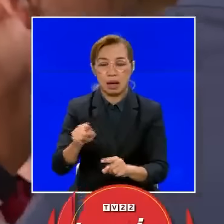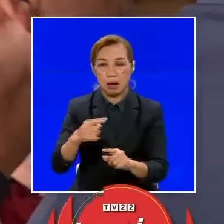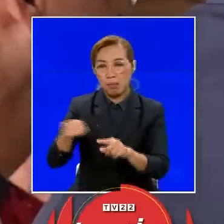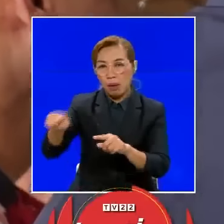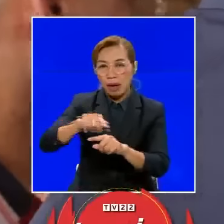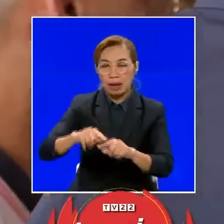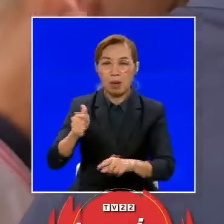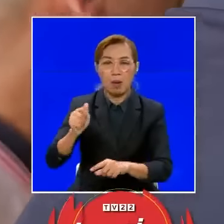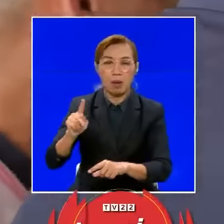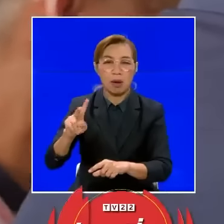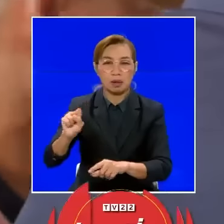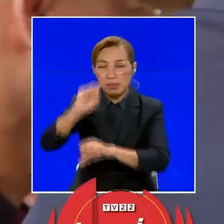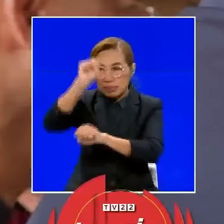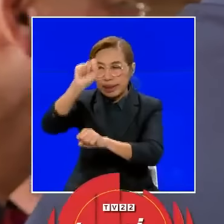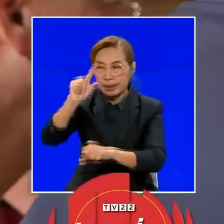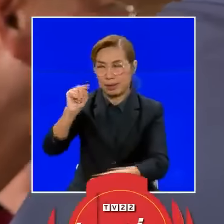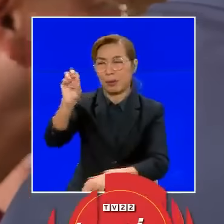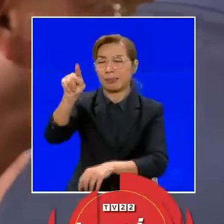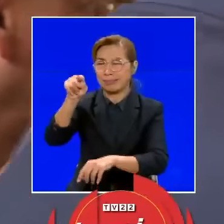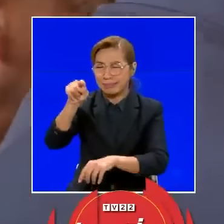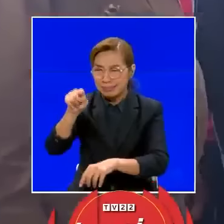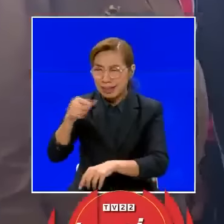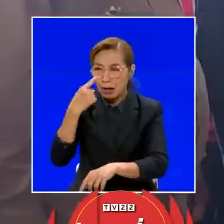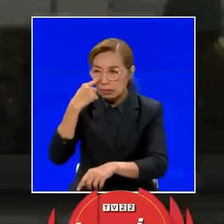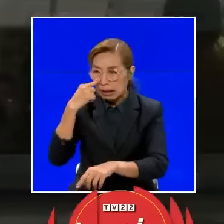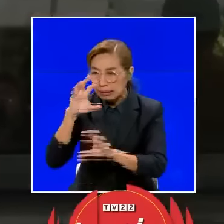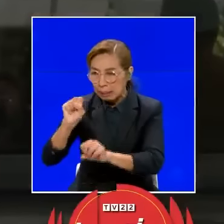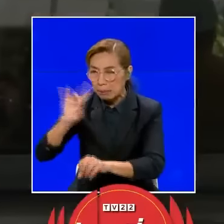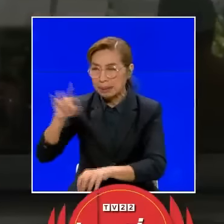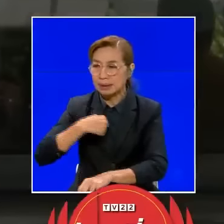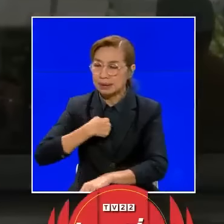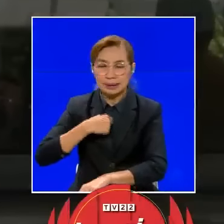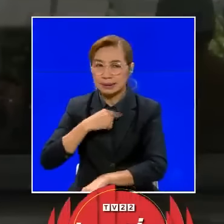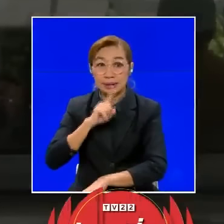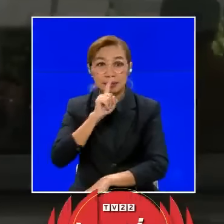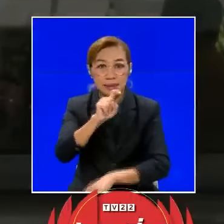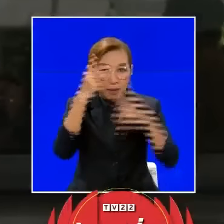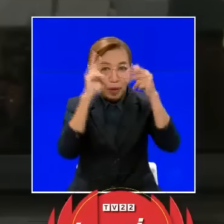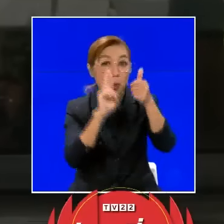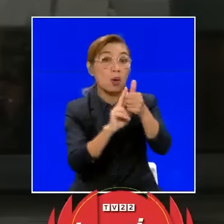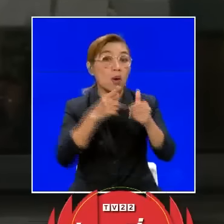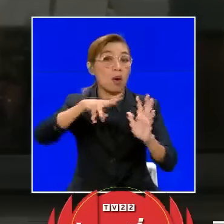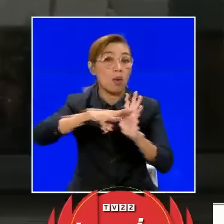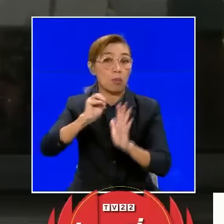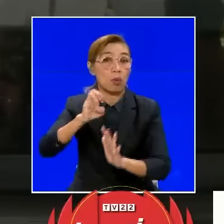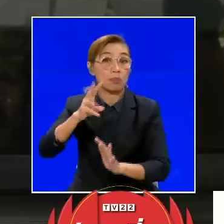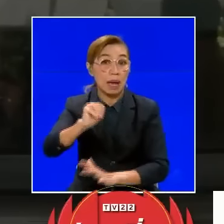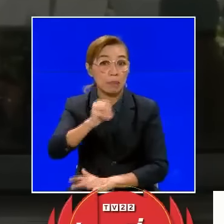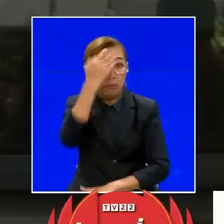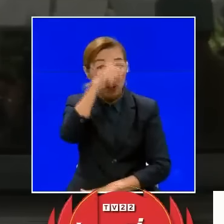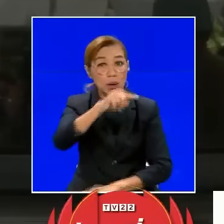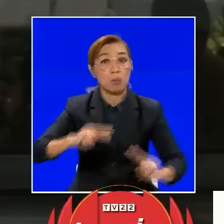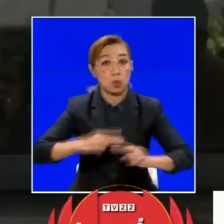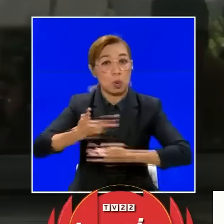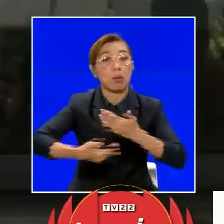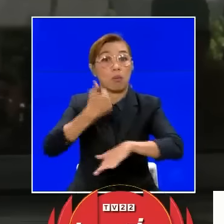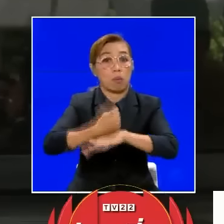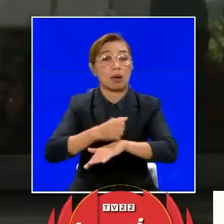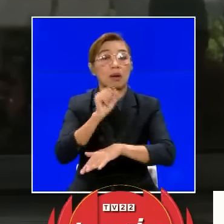อดถามท่านไม่ได้จริงๆนะก็ไปถามท่านรองนายกภูมิธรรมฮะเพราะท่านเป็นทั้งรองนายกเป็นทั้งรัฐมนตรีว่าการพาณิชย์ด้ว